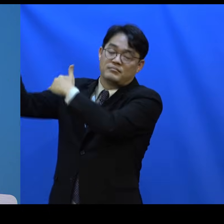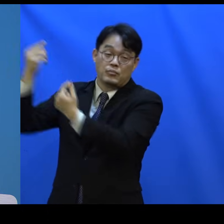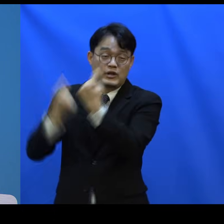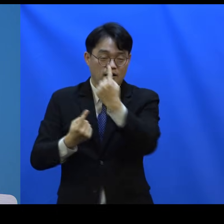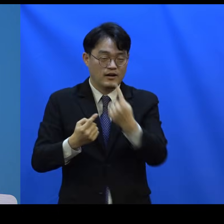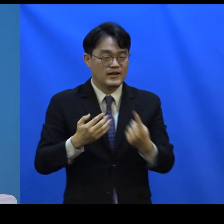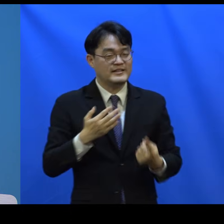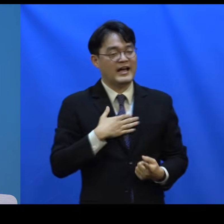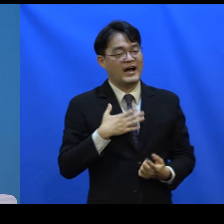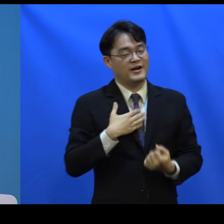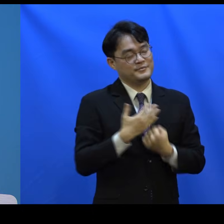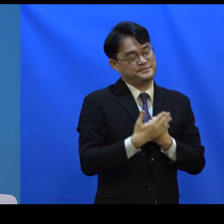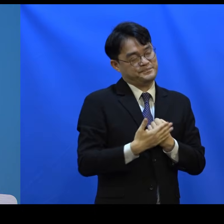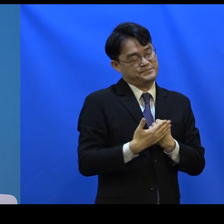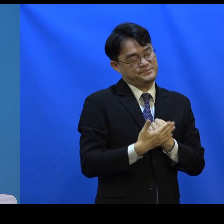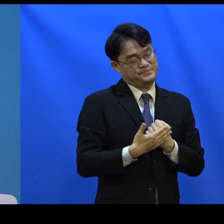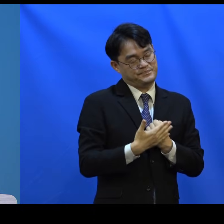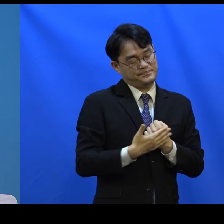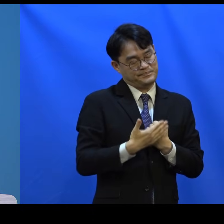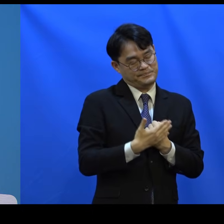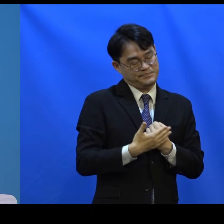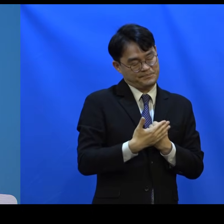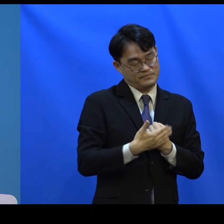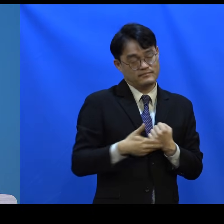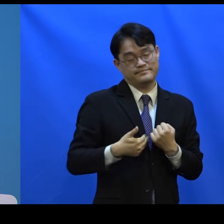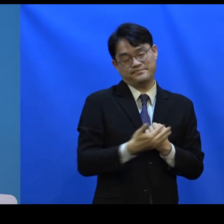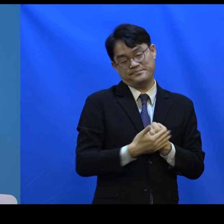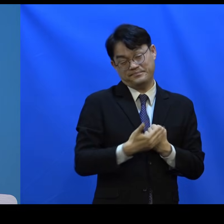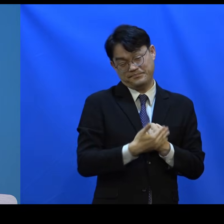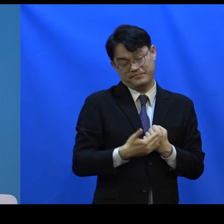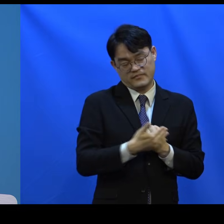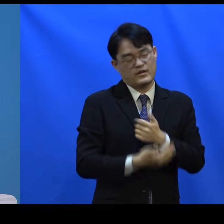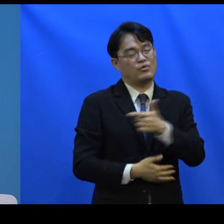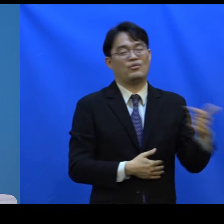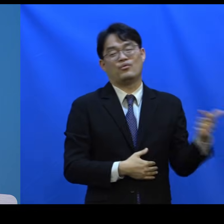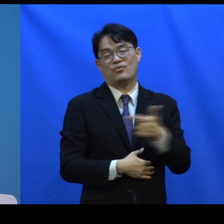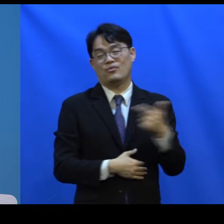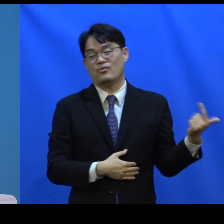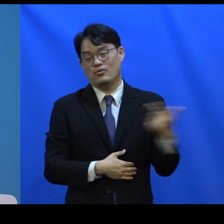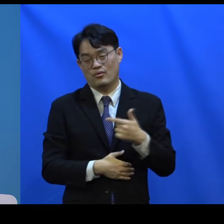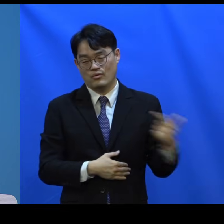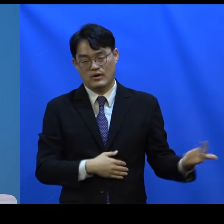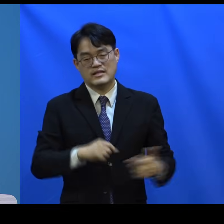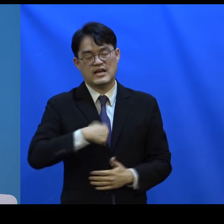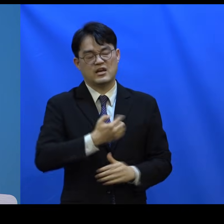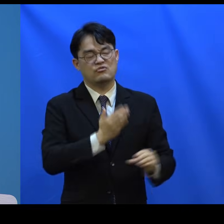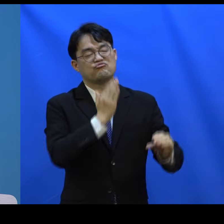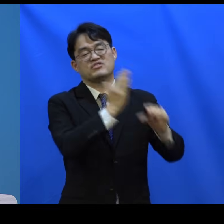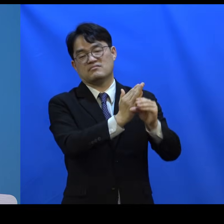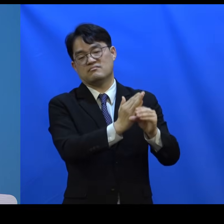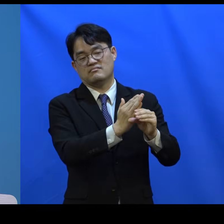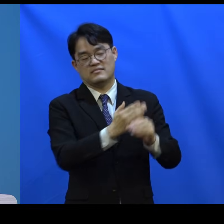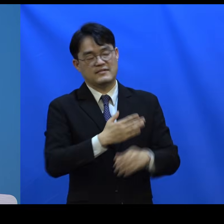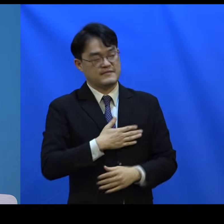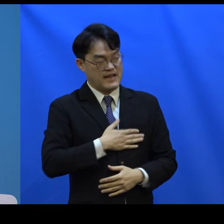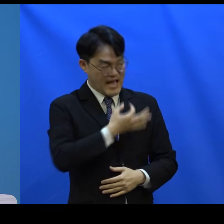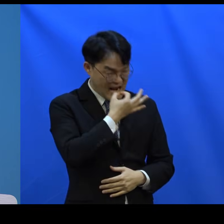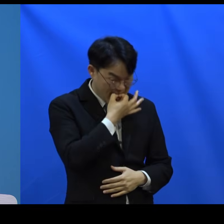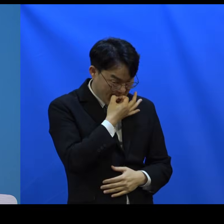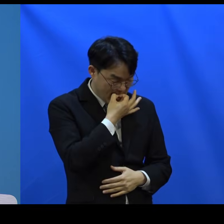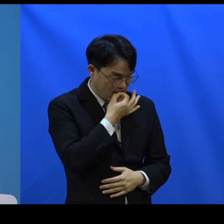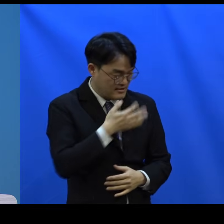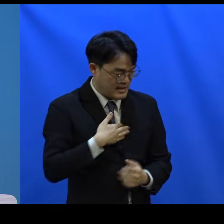굉장히 자아중심적이에요. 우리는 죽었다 깨어나도 우리는 이기적이에요. 위기적인 존재. 그게 죄입니다. 죄의